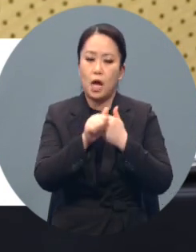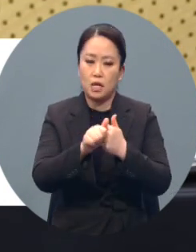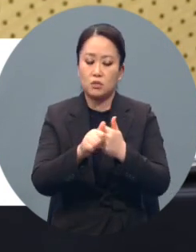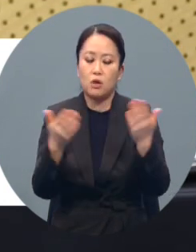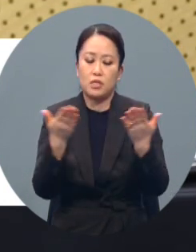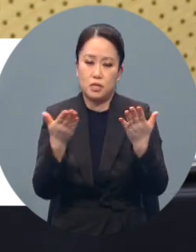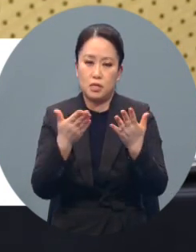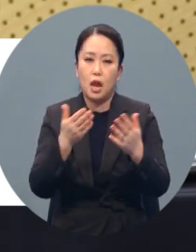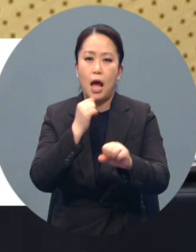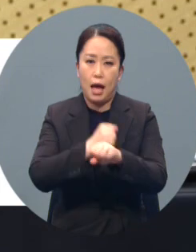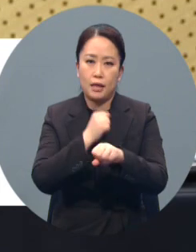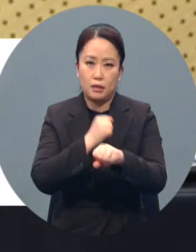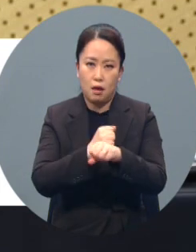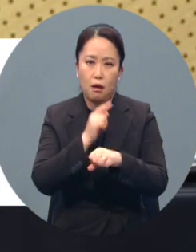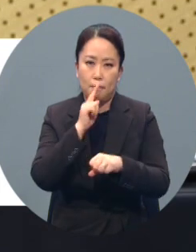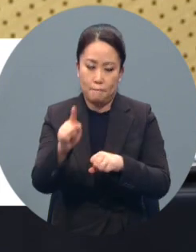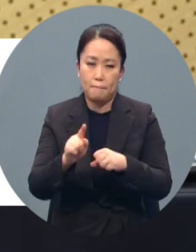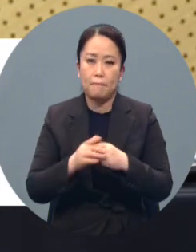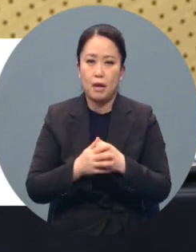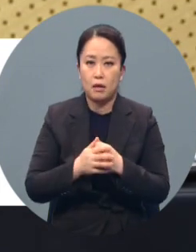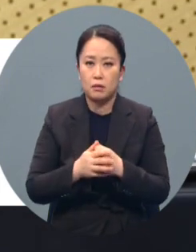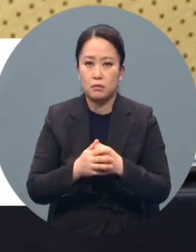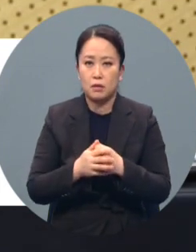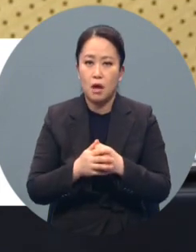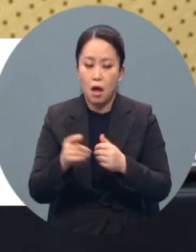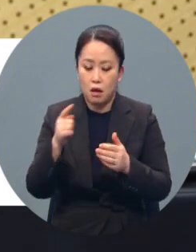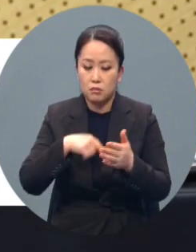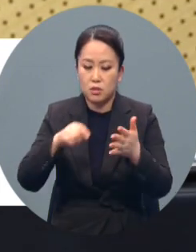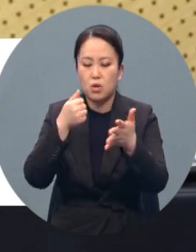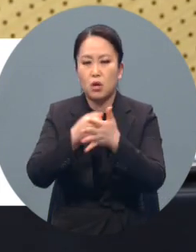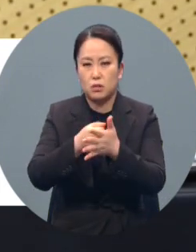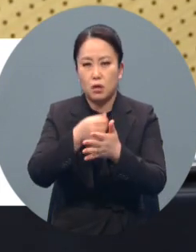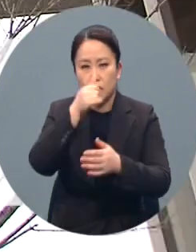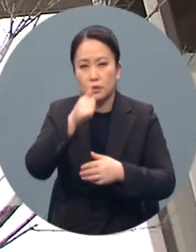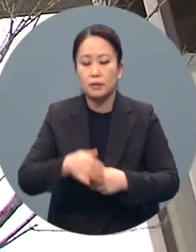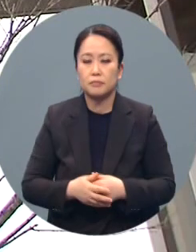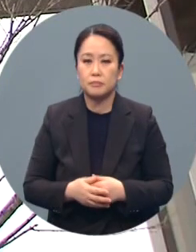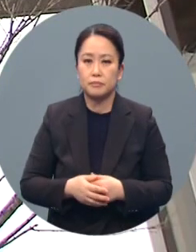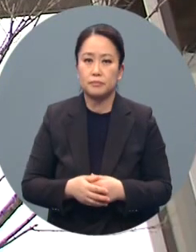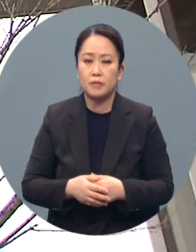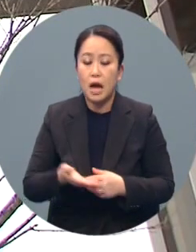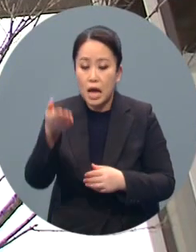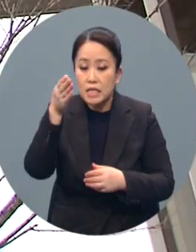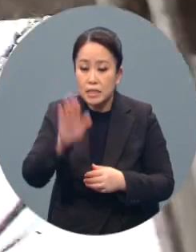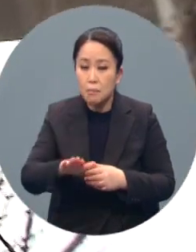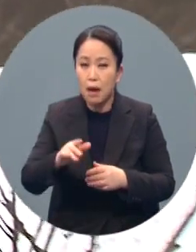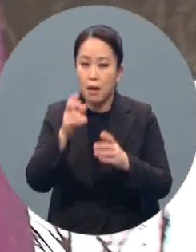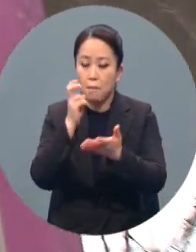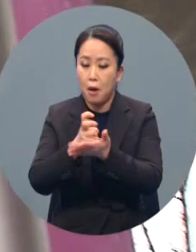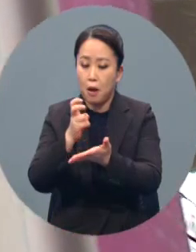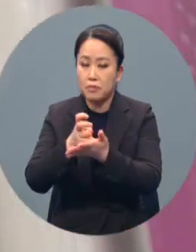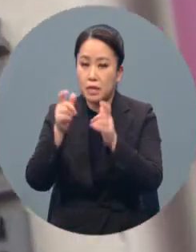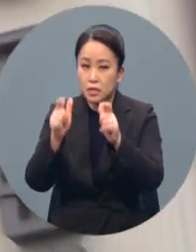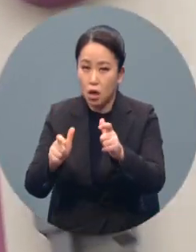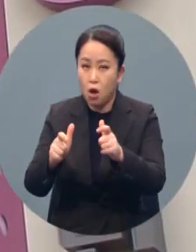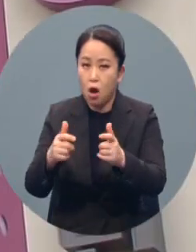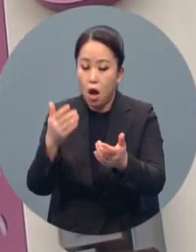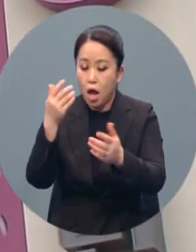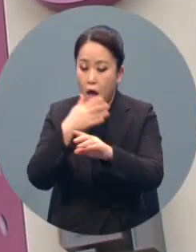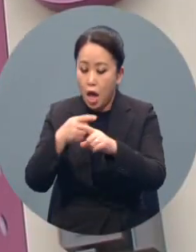일을 하는 쪽으로 지금 이제 내부적으로 좀 결론을 짓고 있습니다. 그러나 법제처의 유권 해석이